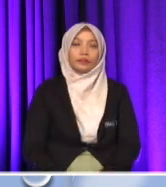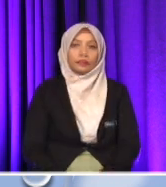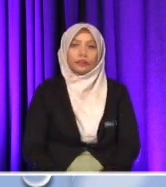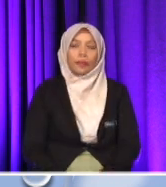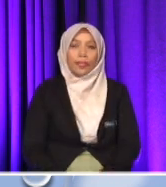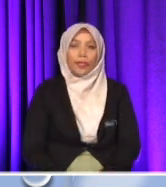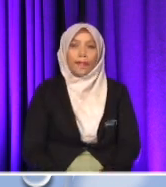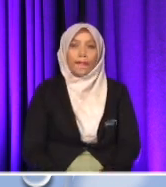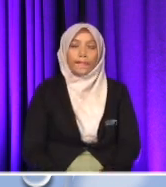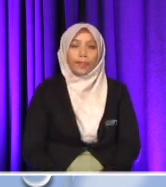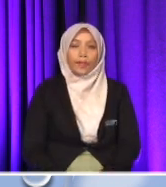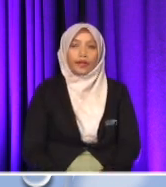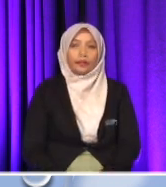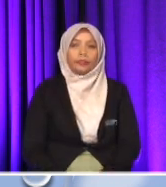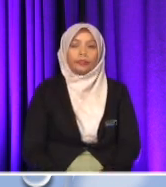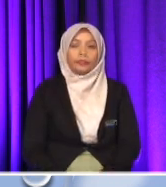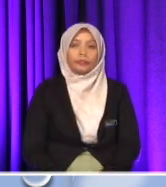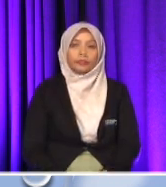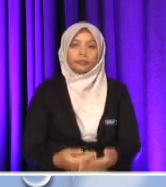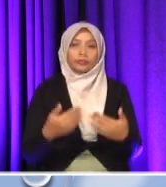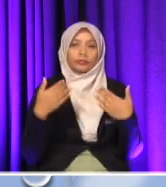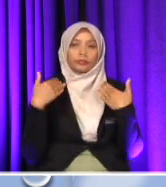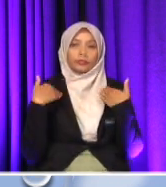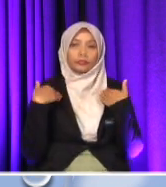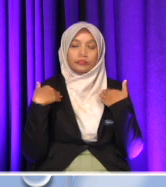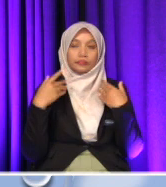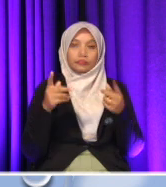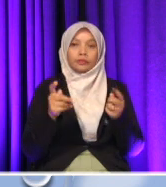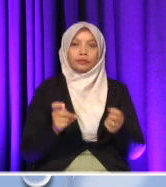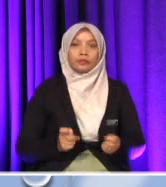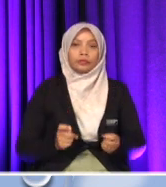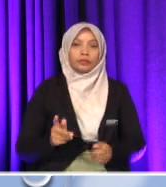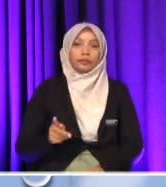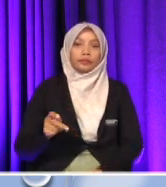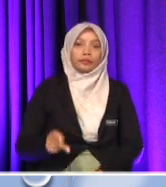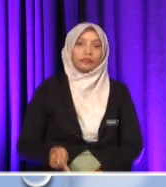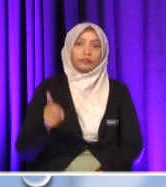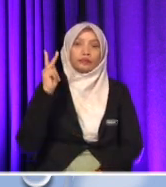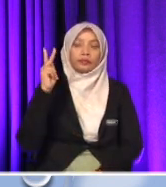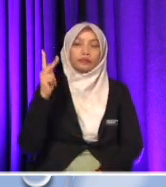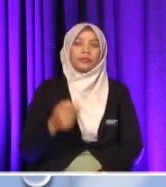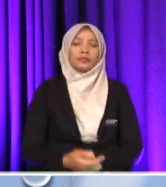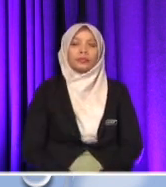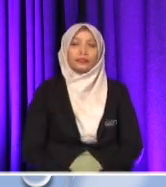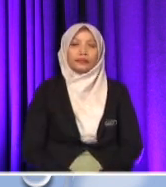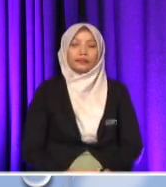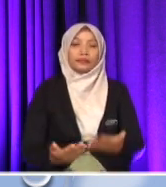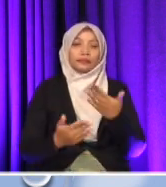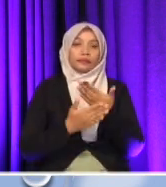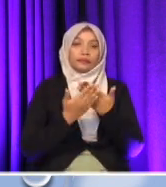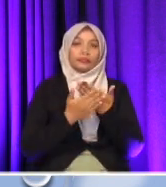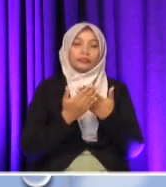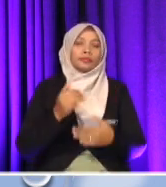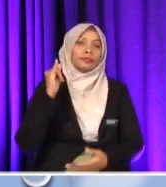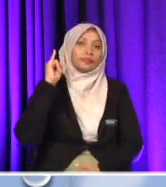terima pemuat. Okey, apa jawapan hak terima pemuat? Kita ada 3 nombor tadi ya, Fizi pandai Fizi. Hai kan senang tu J. Okey, tu berapa kan? hak terima? J, ya